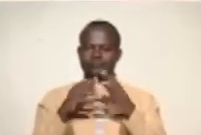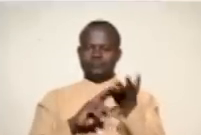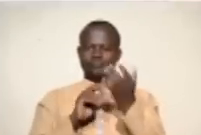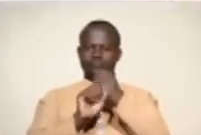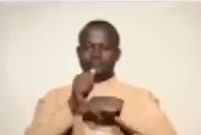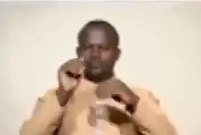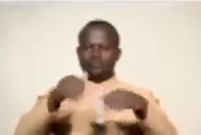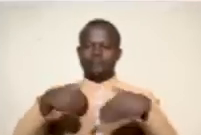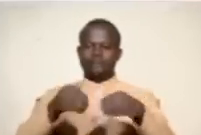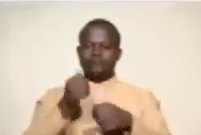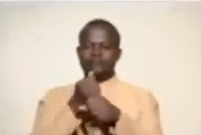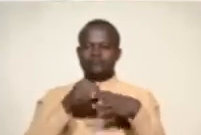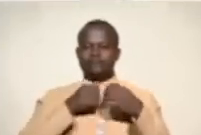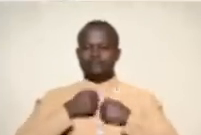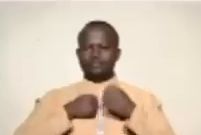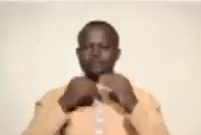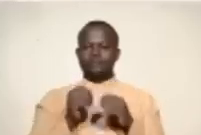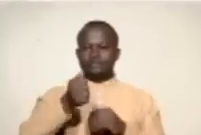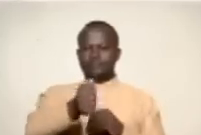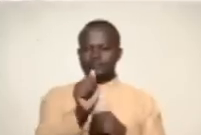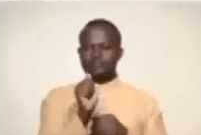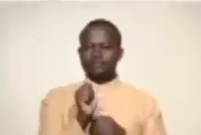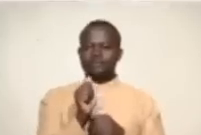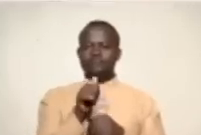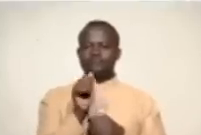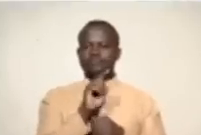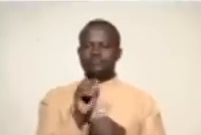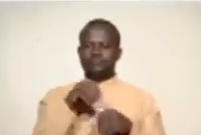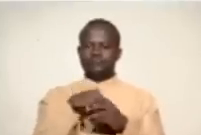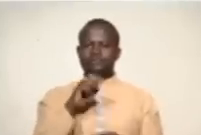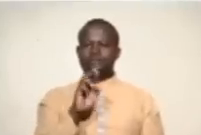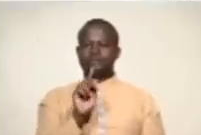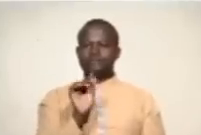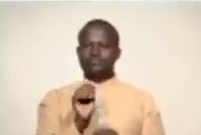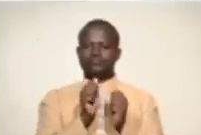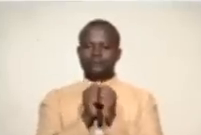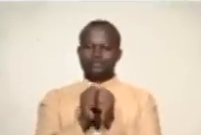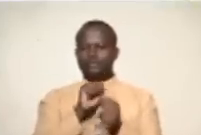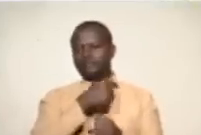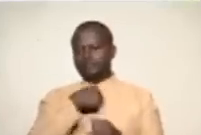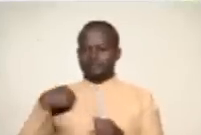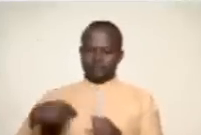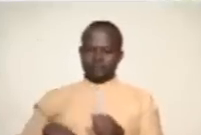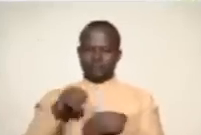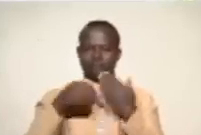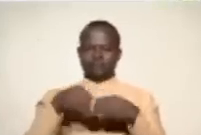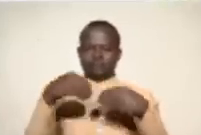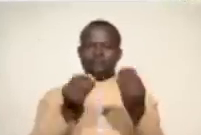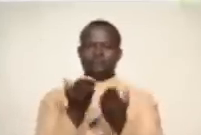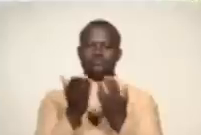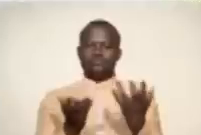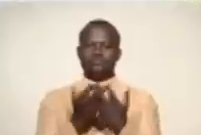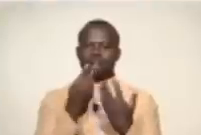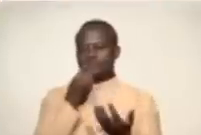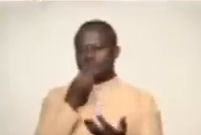bikorwa by'ubuhinzi bikorwa mu Rwanda. We na NS Ayazi wo muri Turkiya ndetse na Karin Zan wo mu Bushinwa bo batanga serivisi zijyanye